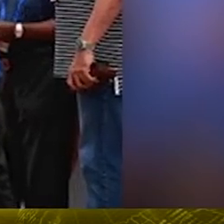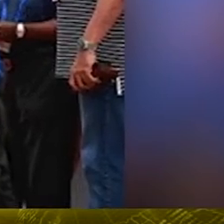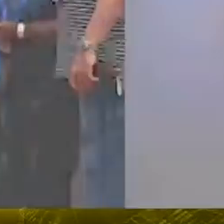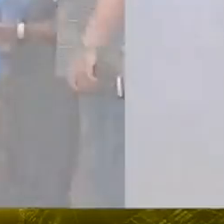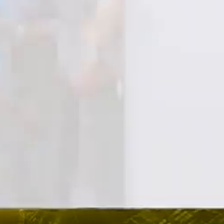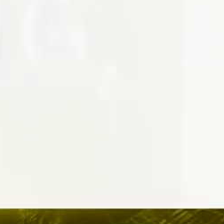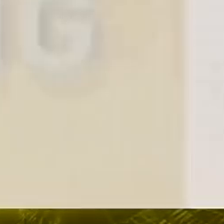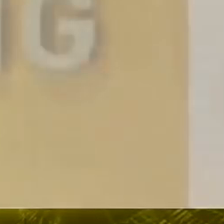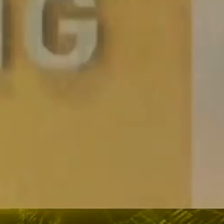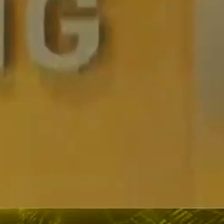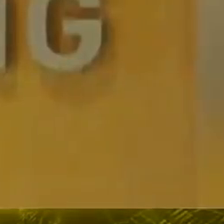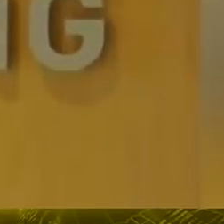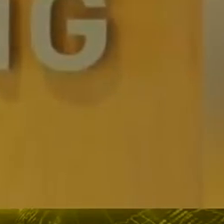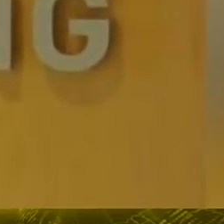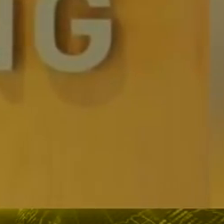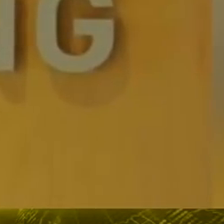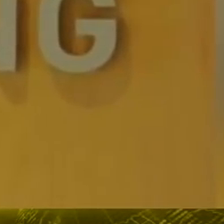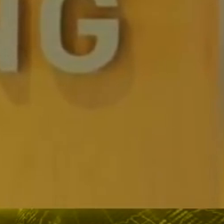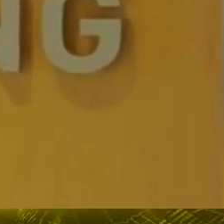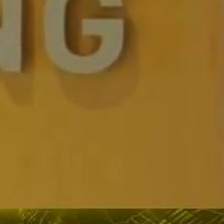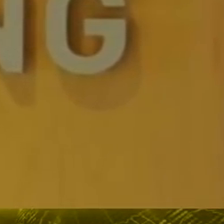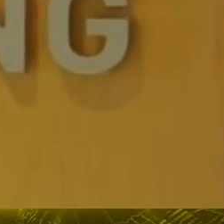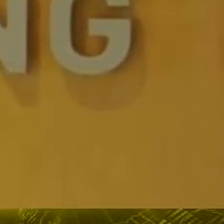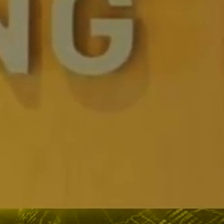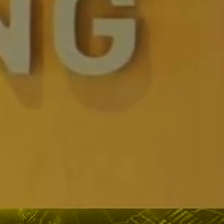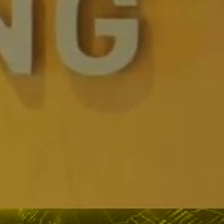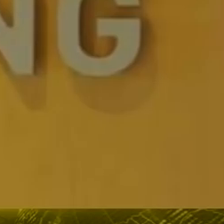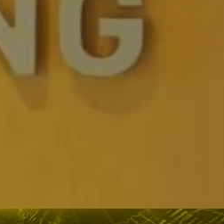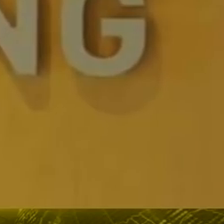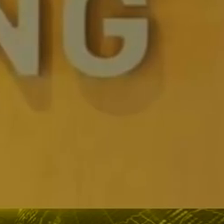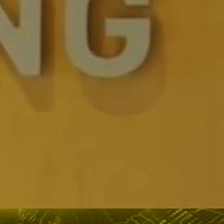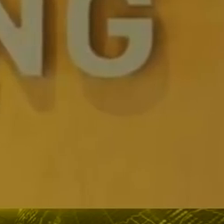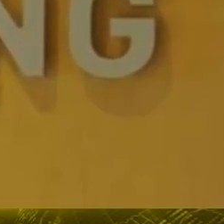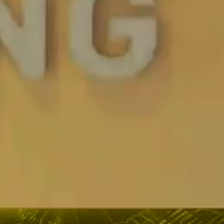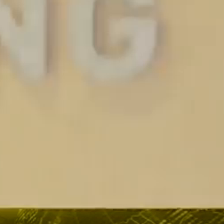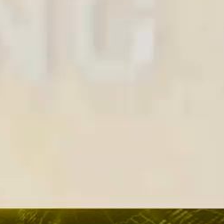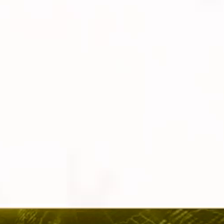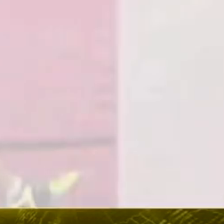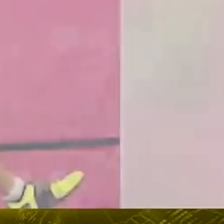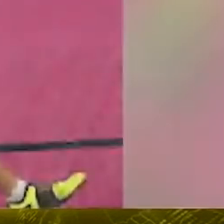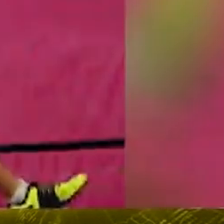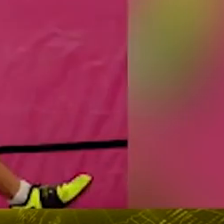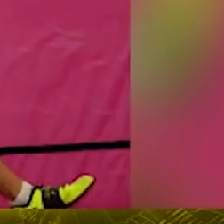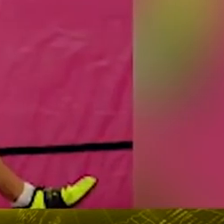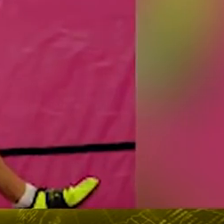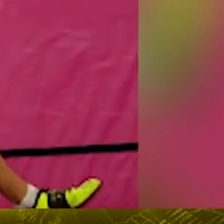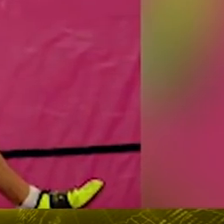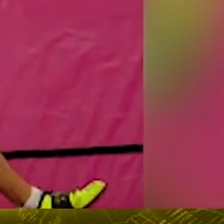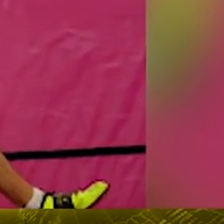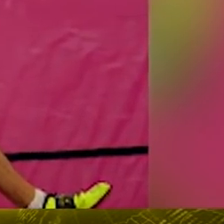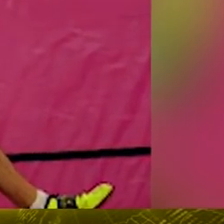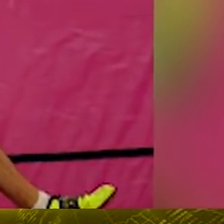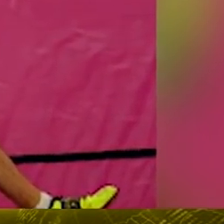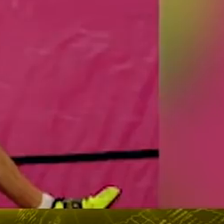لو ازدما اب تايوان بستخايد ماراتونيو زيف قد نترانا قرسات اغما اتمر مرا ارقاق تزولم خاليتي نربعة عمتا استغط